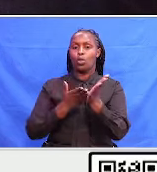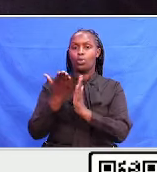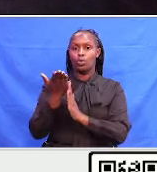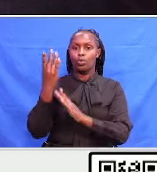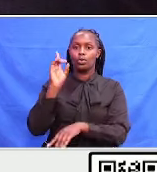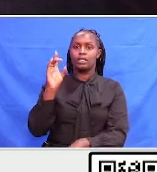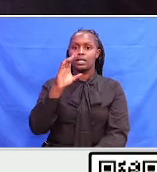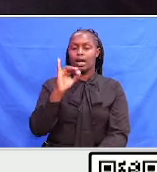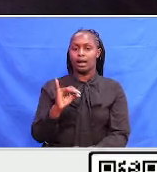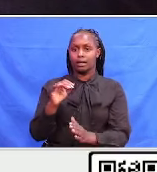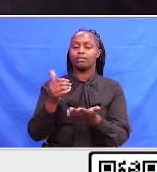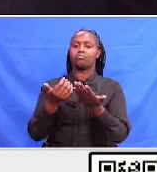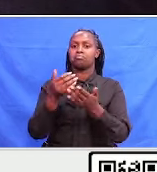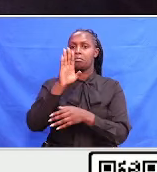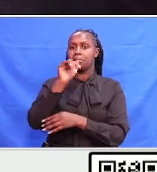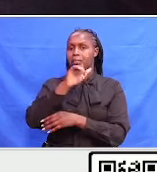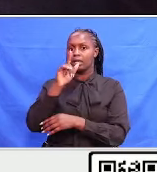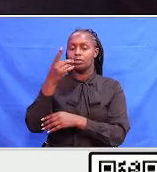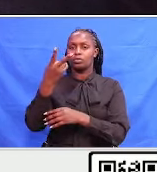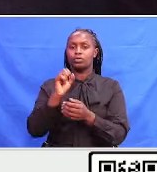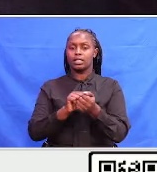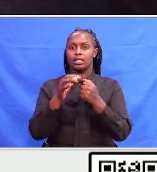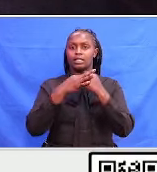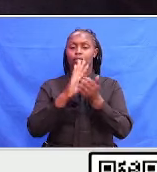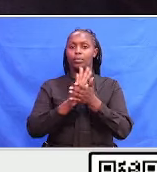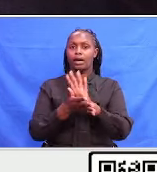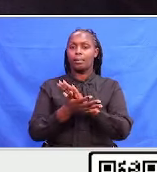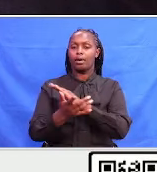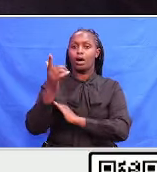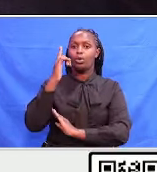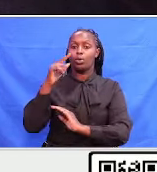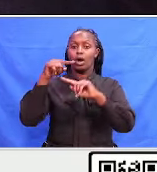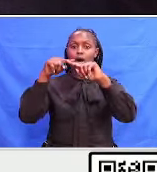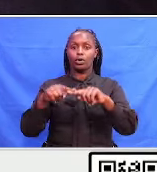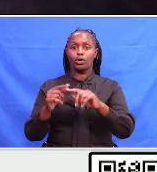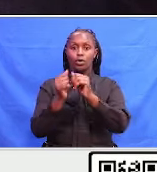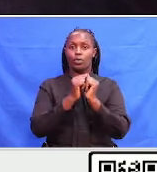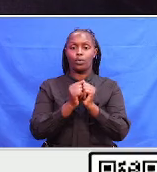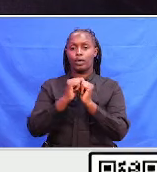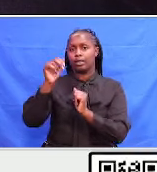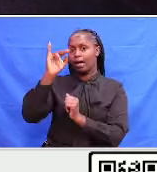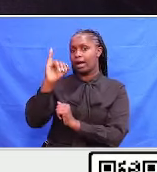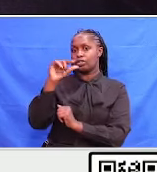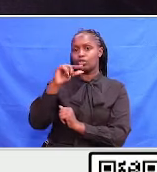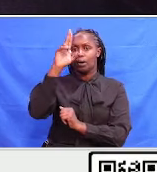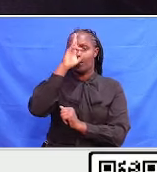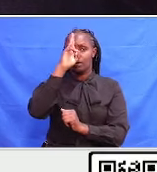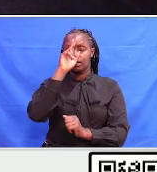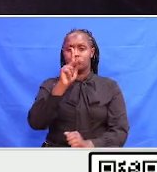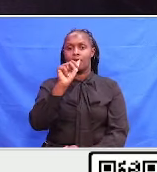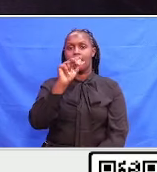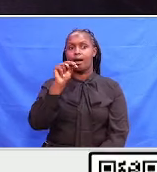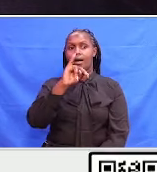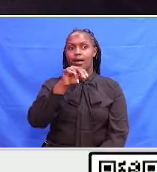jinai wa mwaka 2024 zitakuwa sheria. Kulingana na Inspekta Mkuu wa Polisi Douglas Kanja, hii ni mojawapo